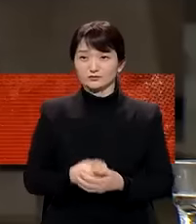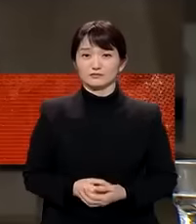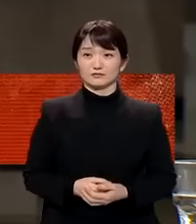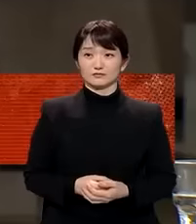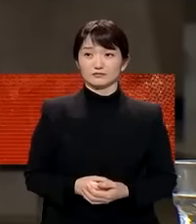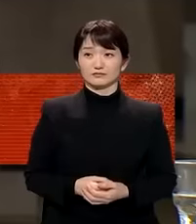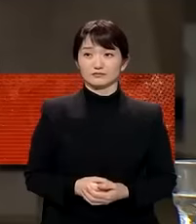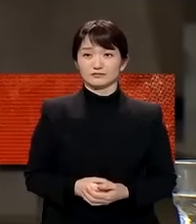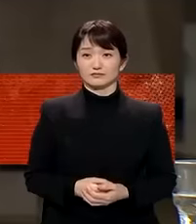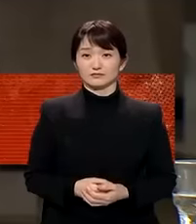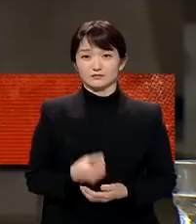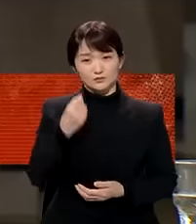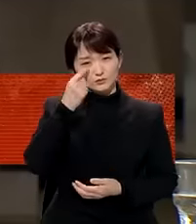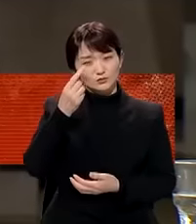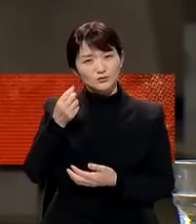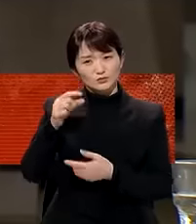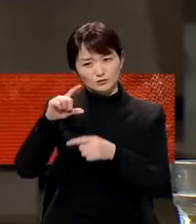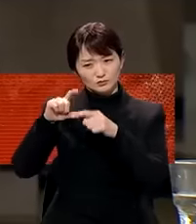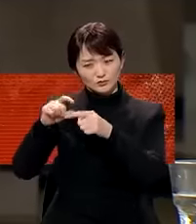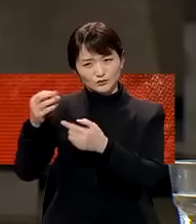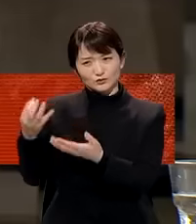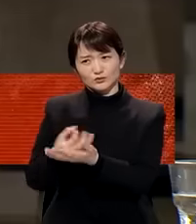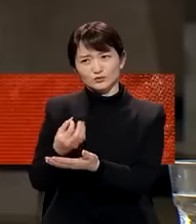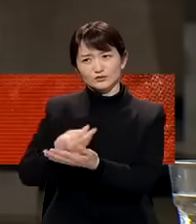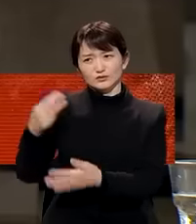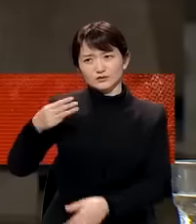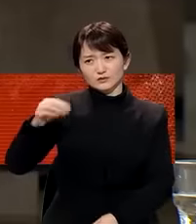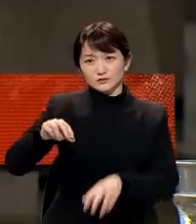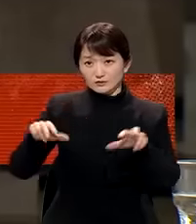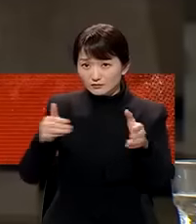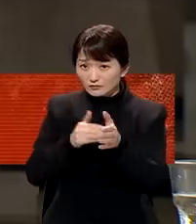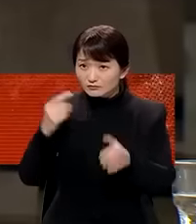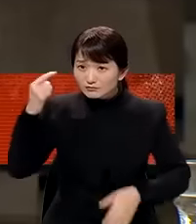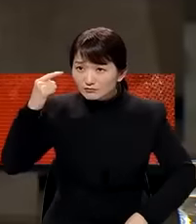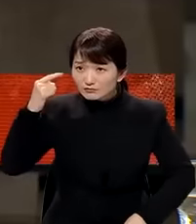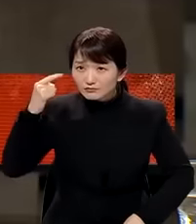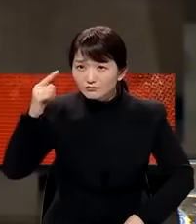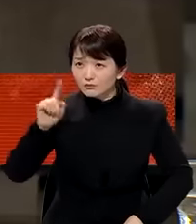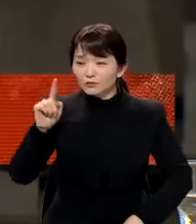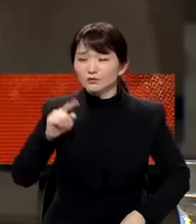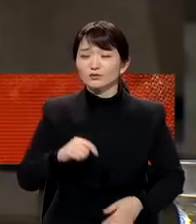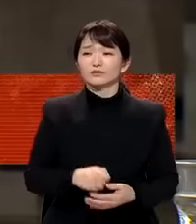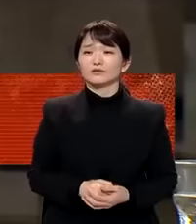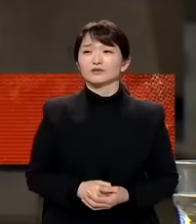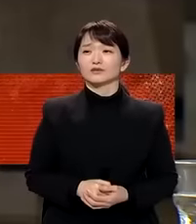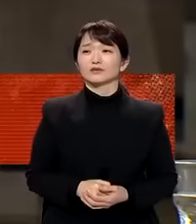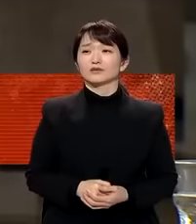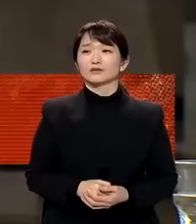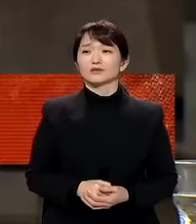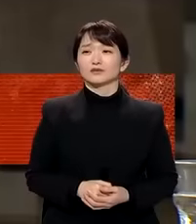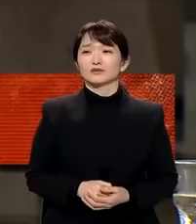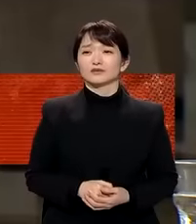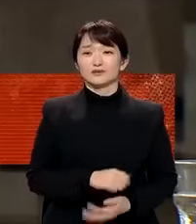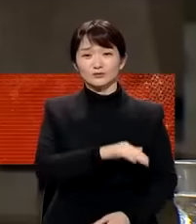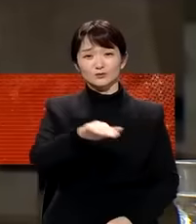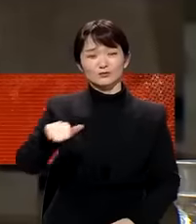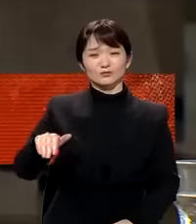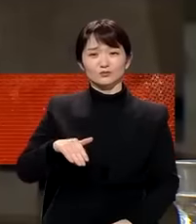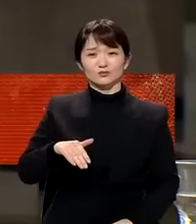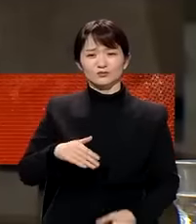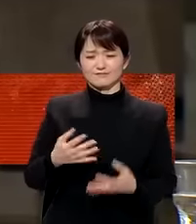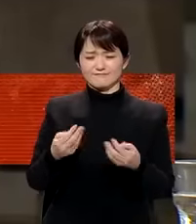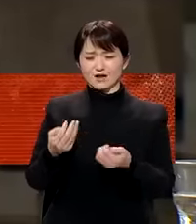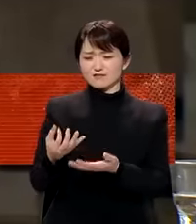월 평균 낸 거는 저도 지금까지 그 들어본 것 중에서 상당히 이분이 아 우리 이만큼 벌어요라고 하는